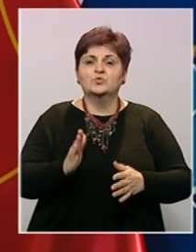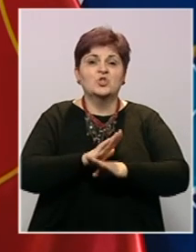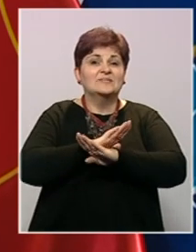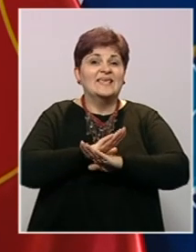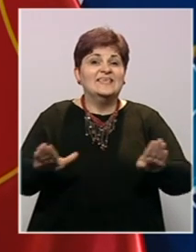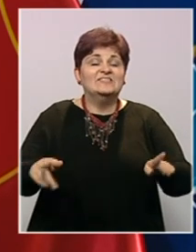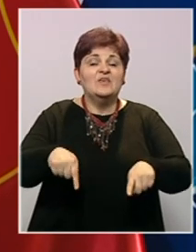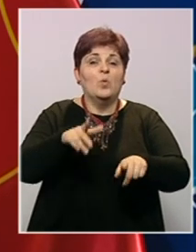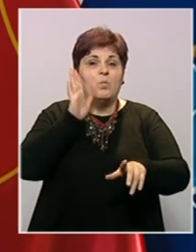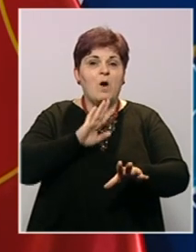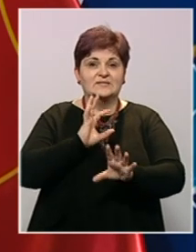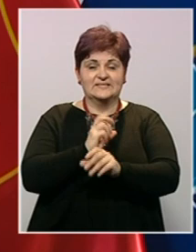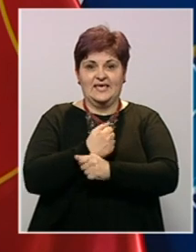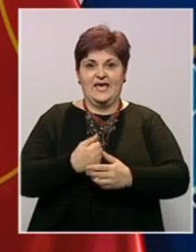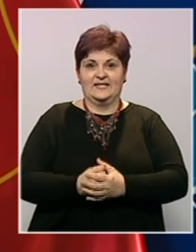svih u Bosni i Hercegovini.